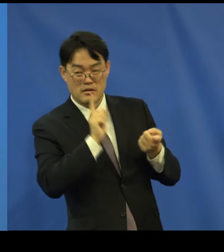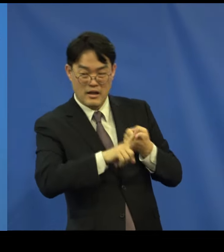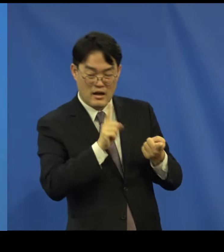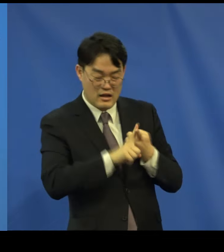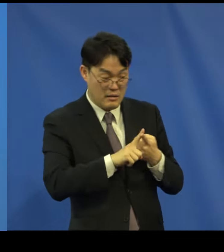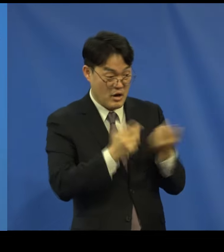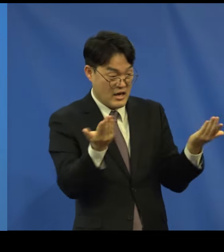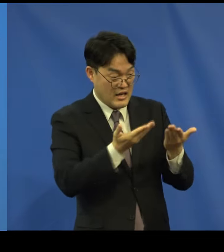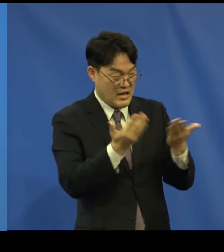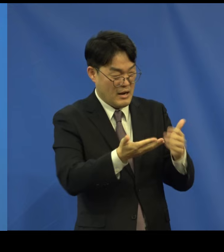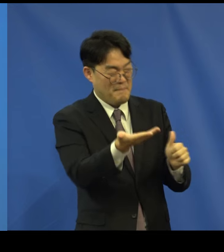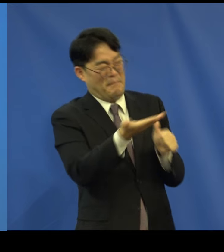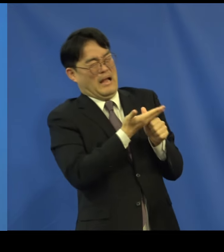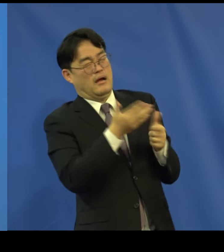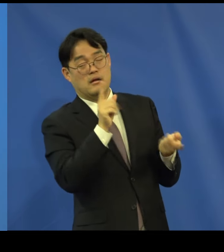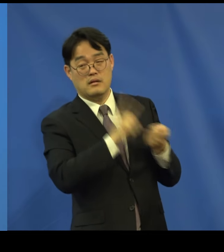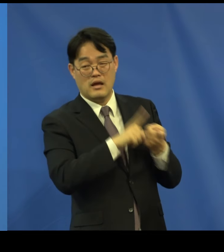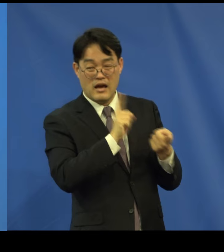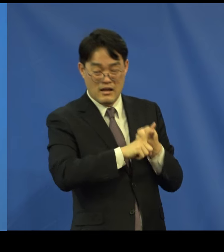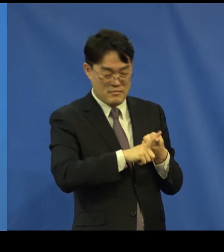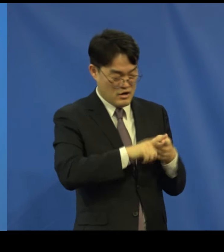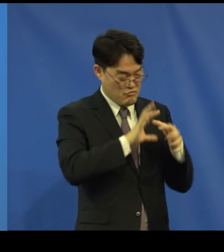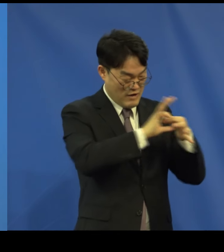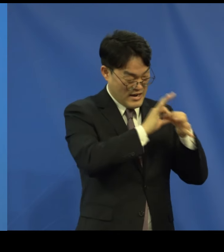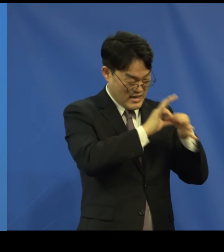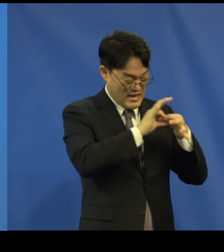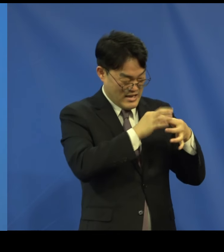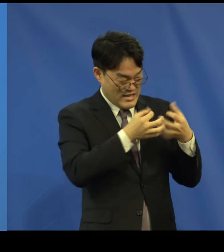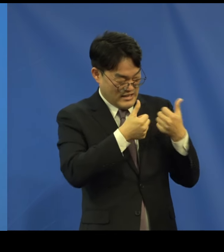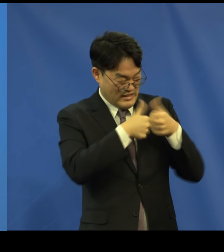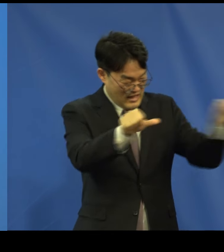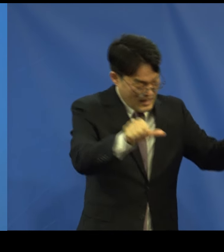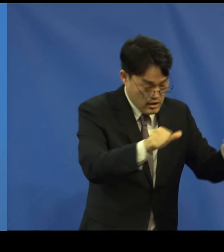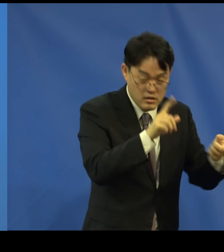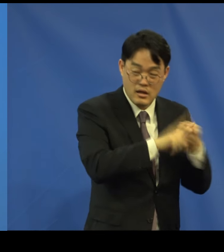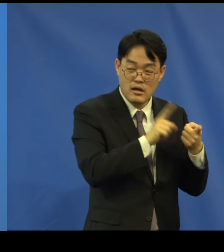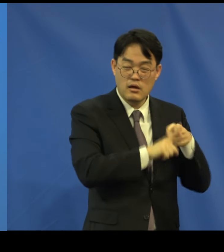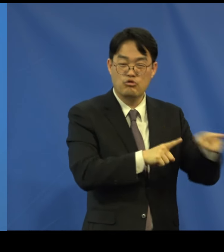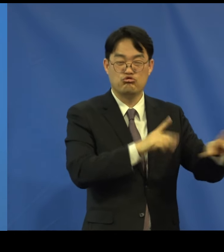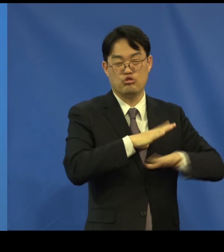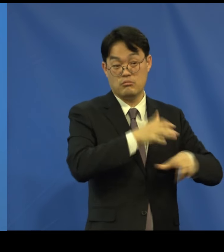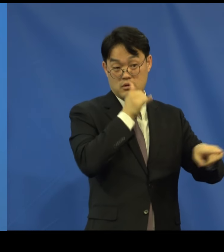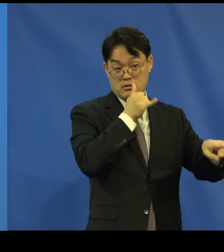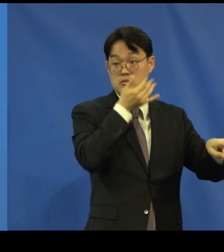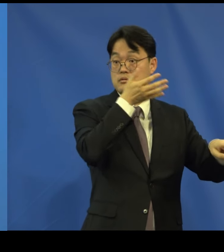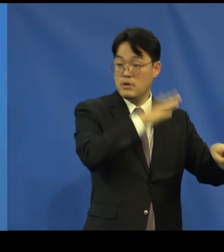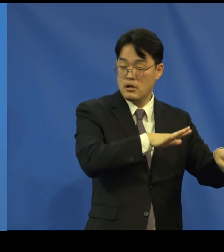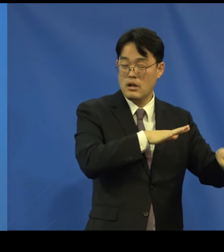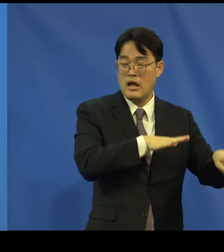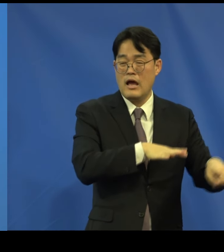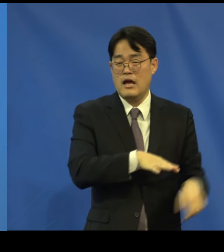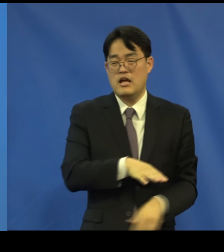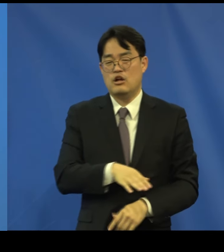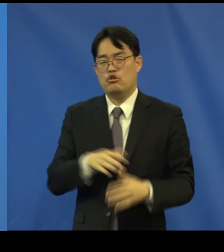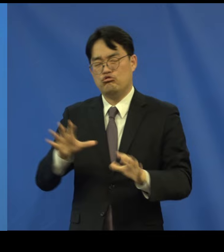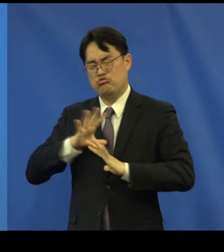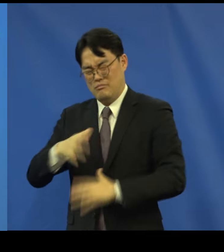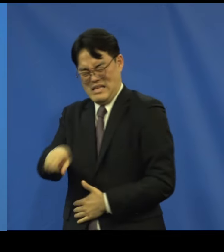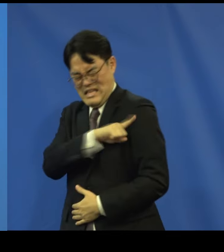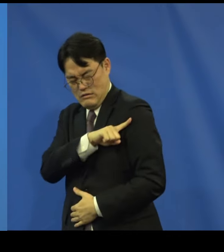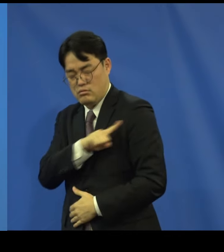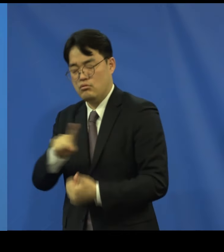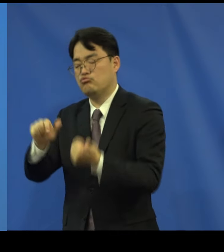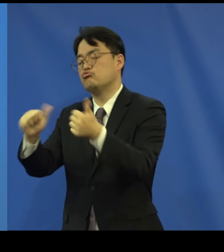대한 공포. 그러나 여러분, 죽음에 비하면 아무것도 아닙니다. 죽음에 대한 두려움, 불안은 훨씬